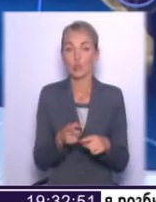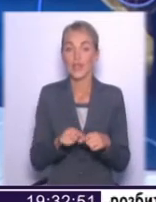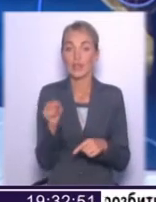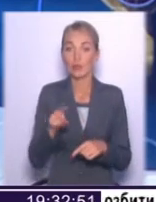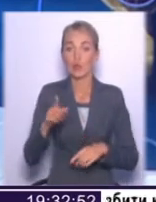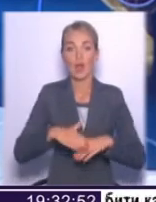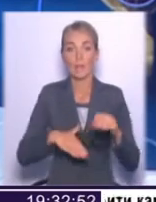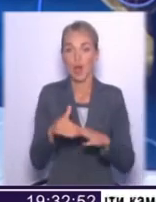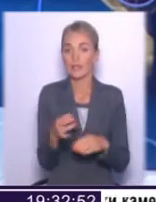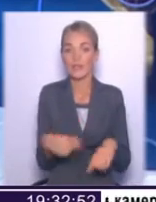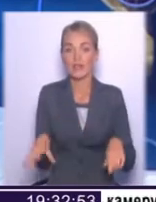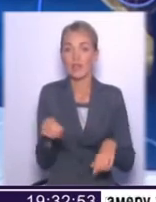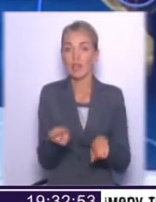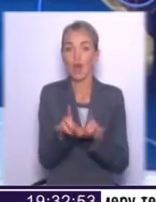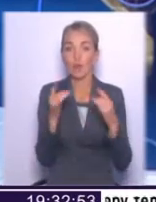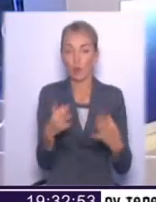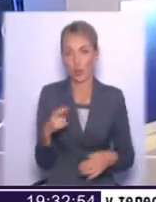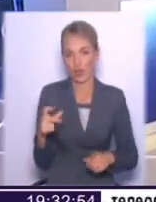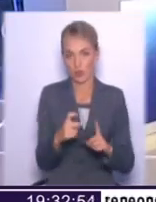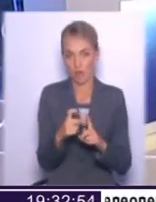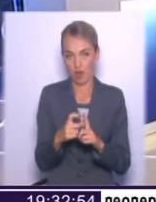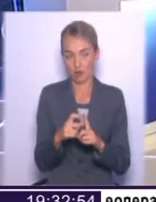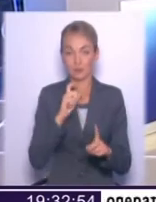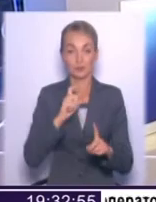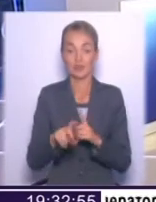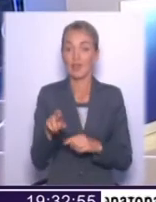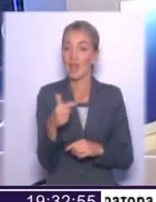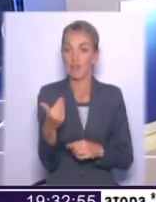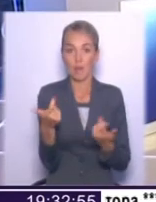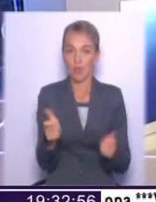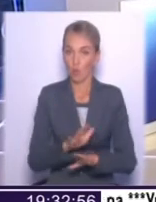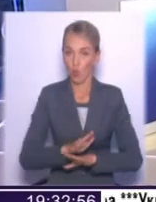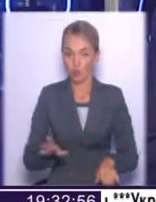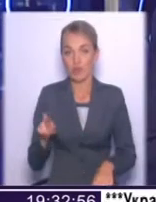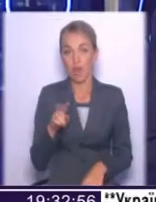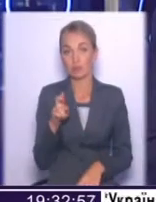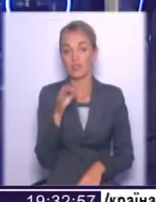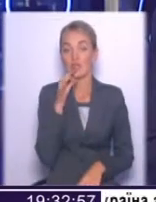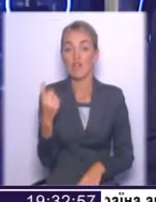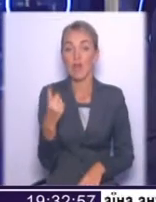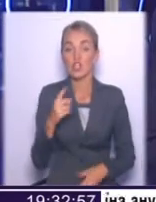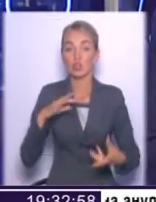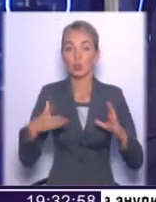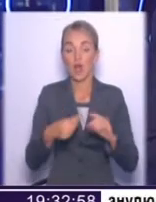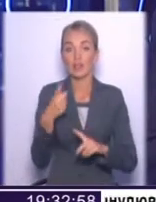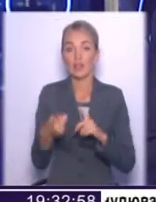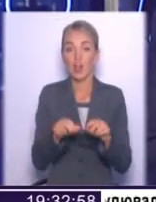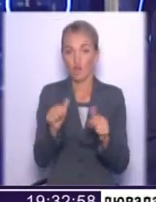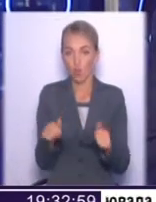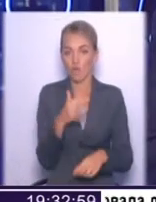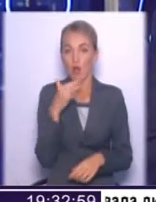практиці воно не все так просто, як на словах. Ну, я з вами не погоджуюся. Я б сказав, що перші результати реформ у багатьох сферах